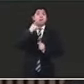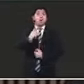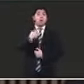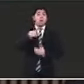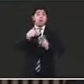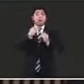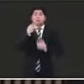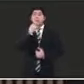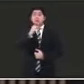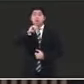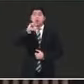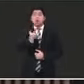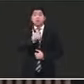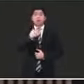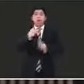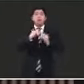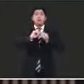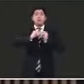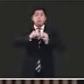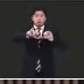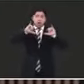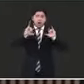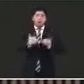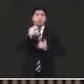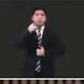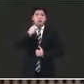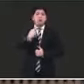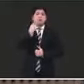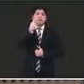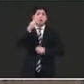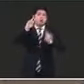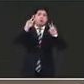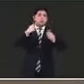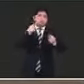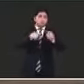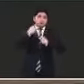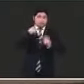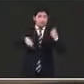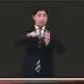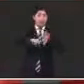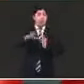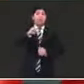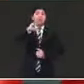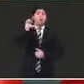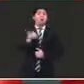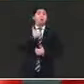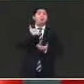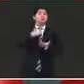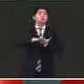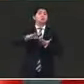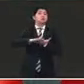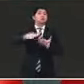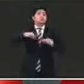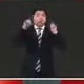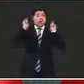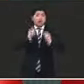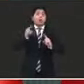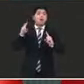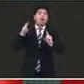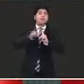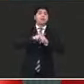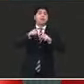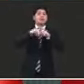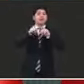en kritik hem en sorunlu alanı olan Finans sektörü ile ilgili önemli bir düzenleme olan katılım